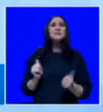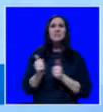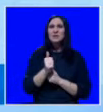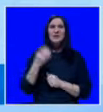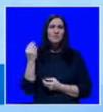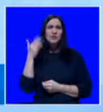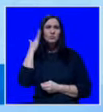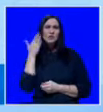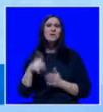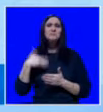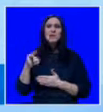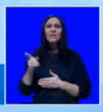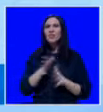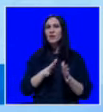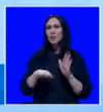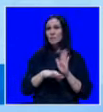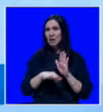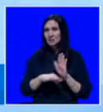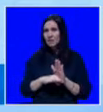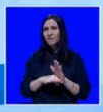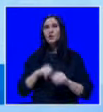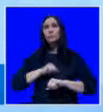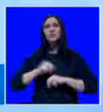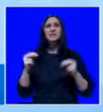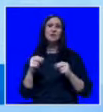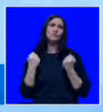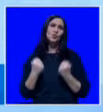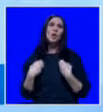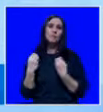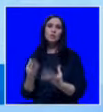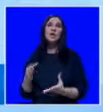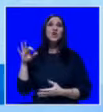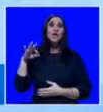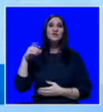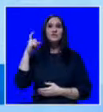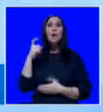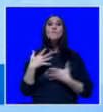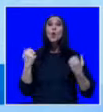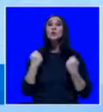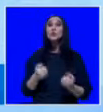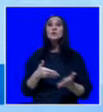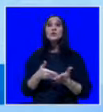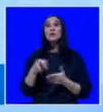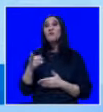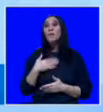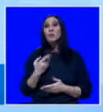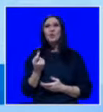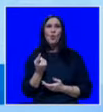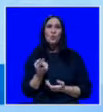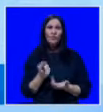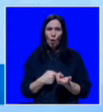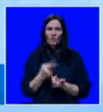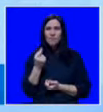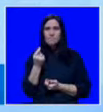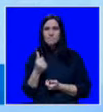представител, общински съветник, много е трудно да предоставиш качествен сигнал. Много е трудно, затова има толкова малко дела за корупция, защото това не е